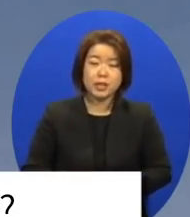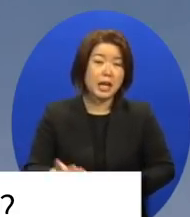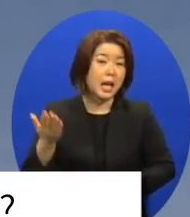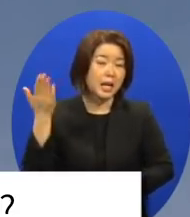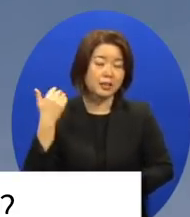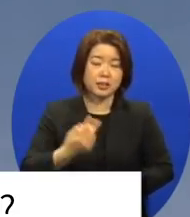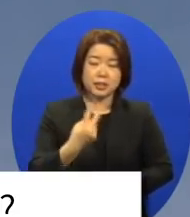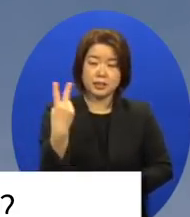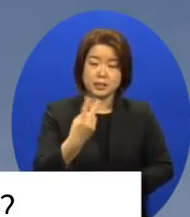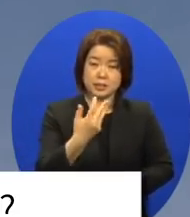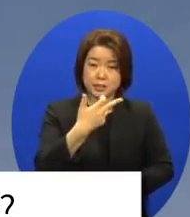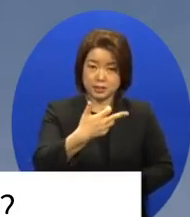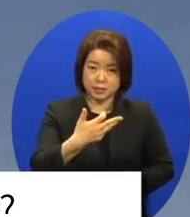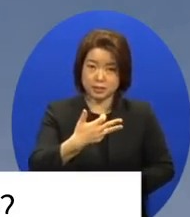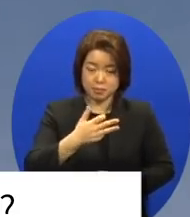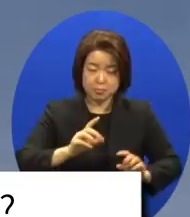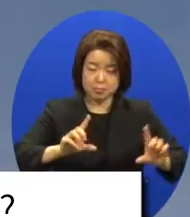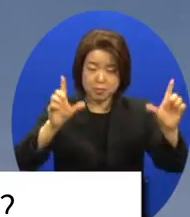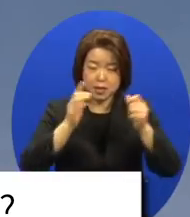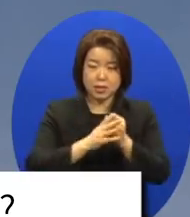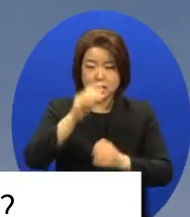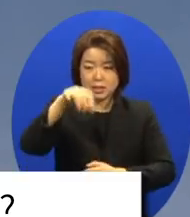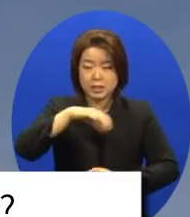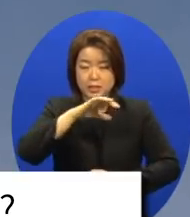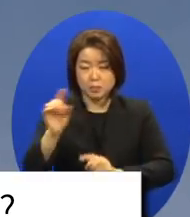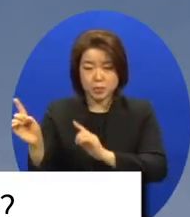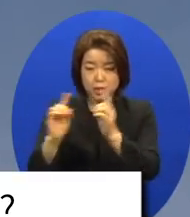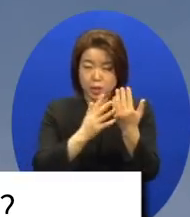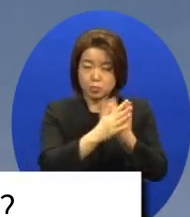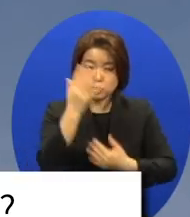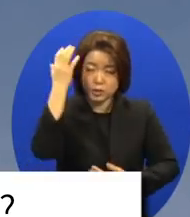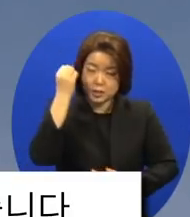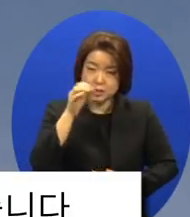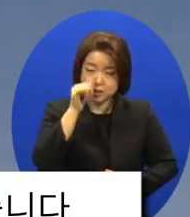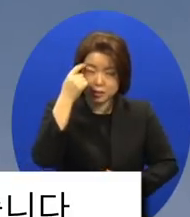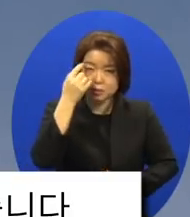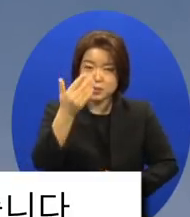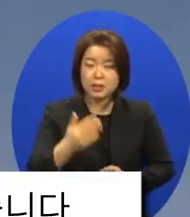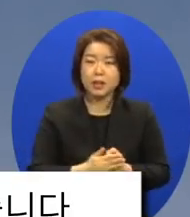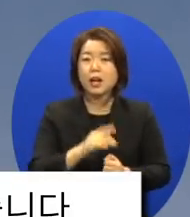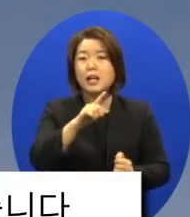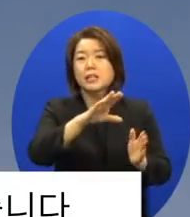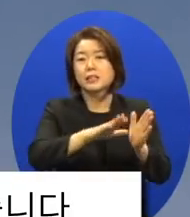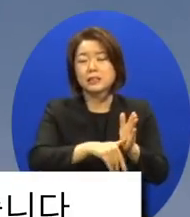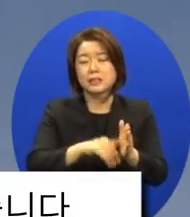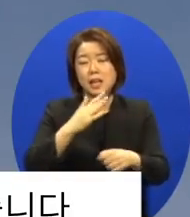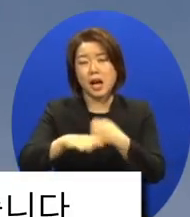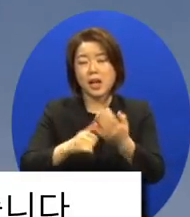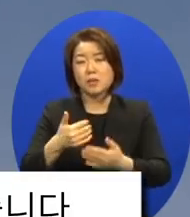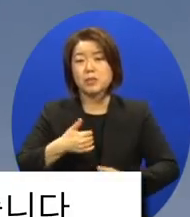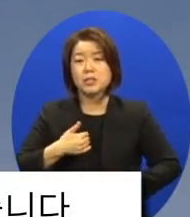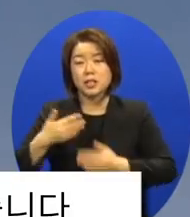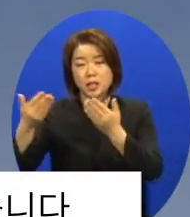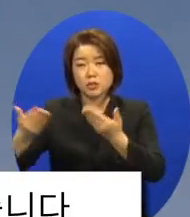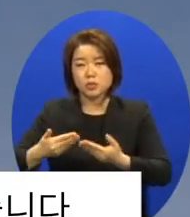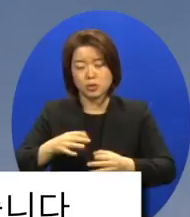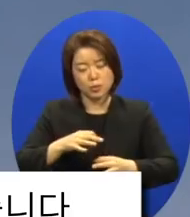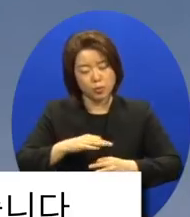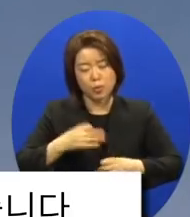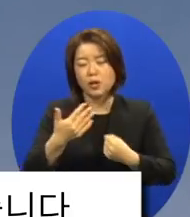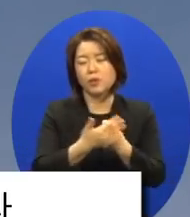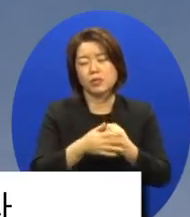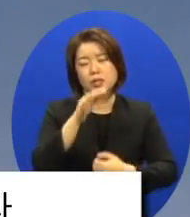2018년 십자가 부흥회를 기억하십니까 그 때 하나님께서 제게 주셨던 참 올라오던 애가